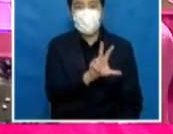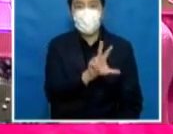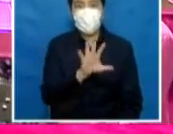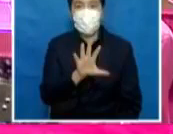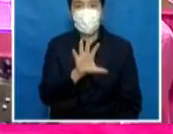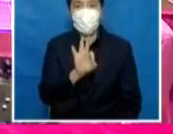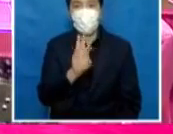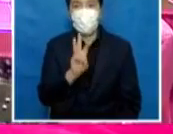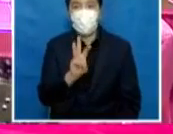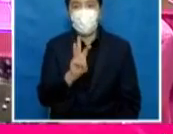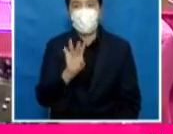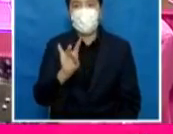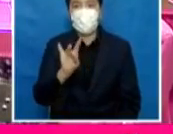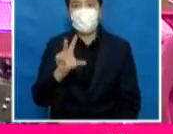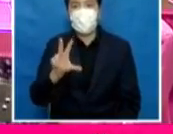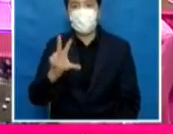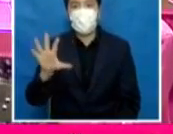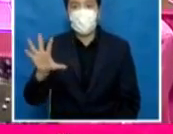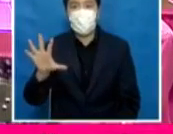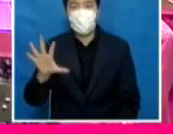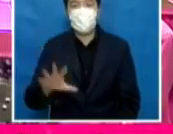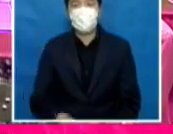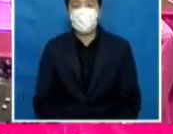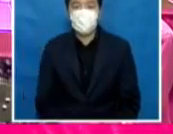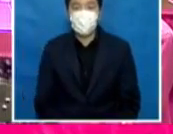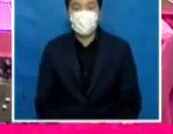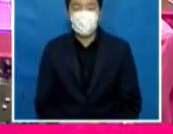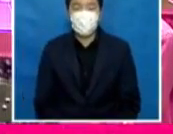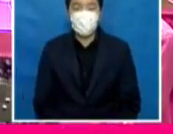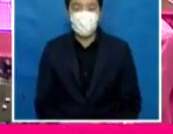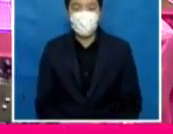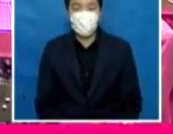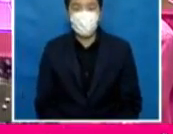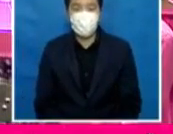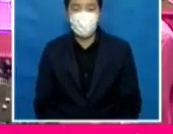3 5 9 6 8 3 5